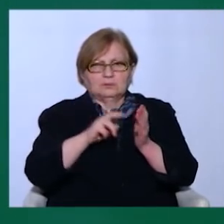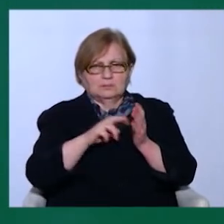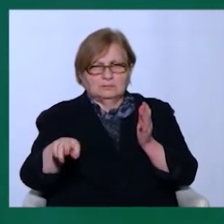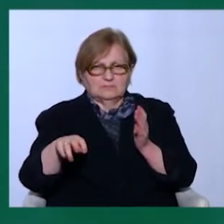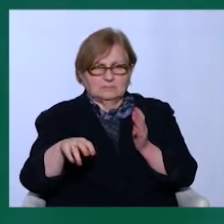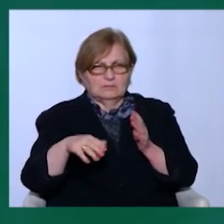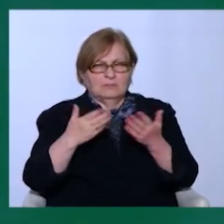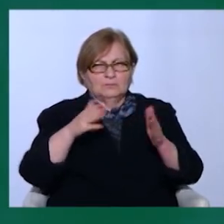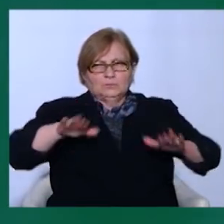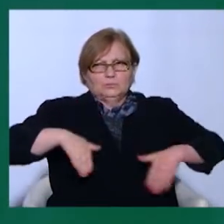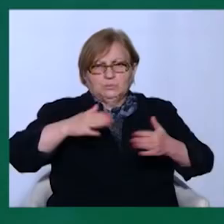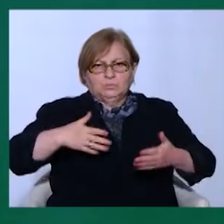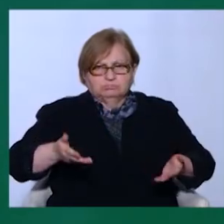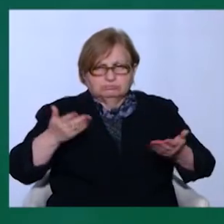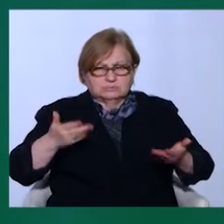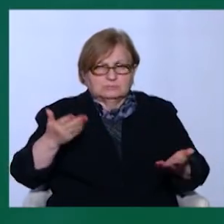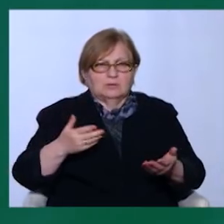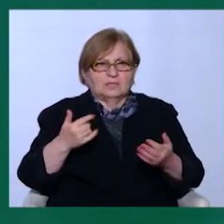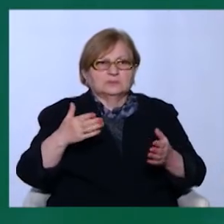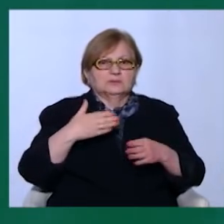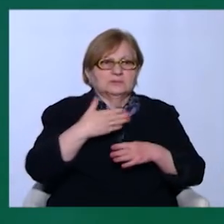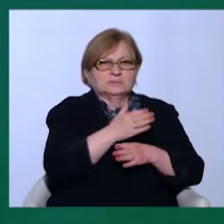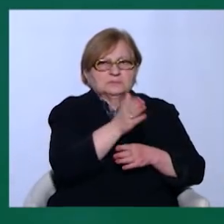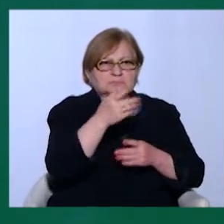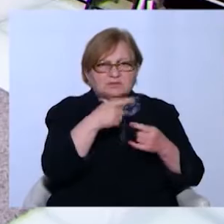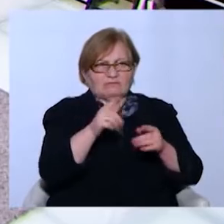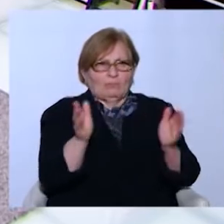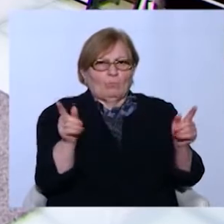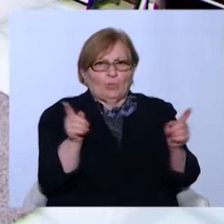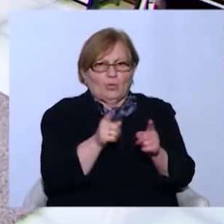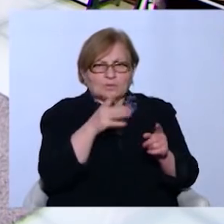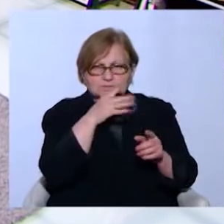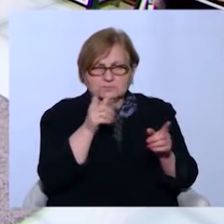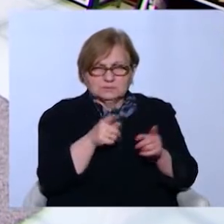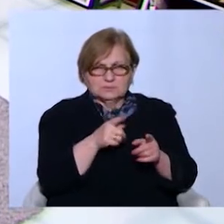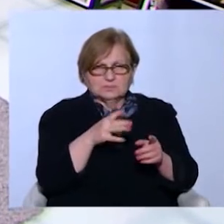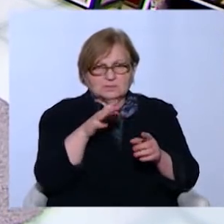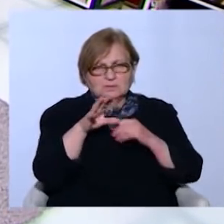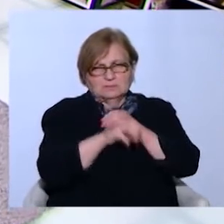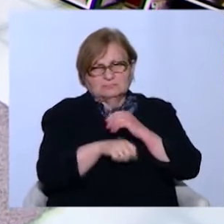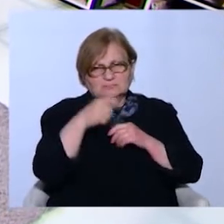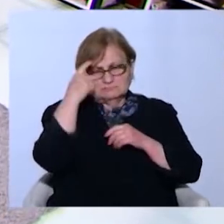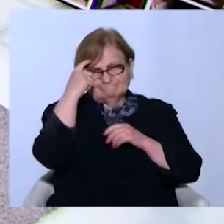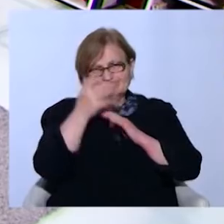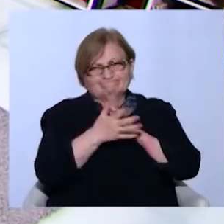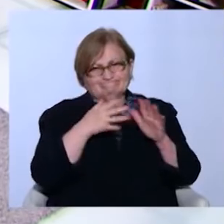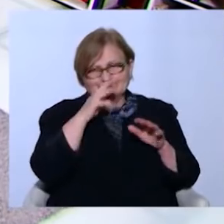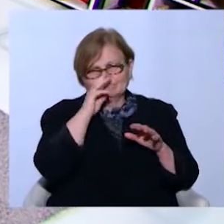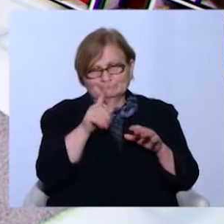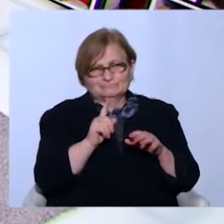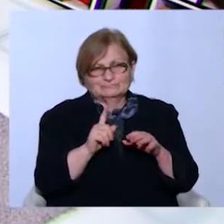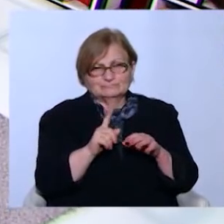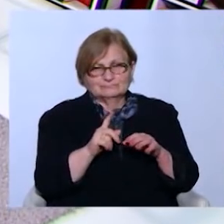ცარიელი გამოფრინდა, ან სხვა გზით წამოვიდა. რაღაც აი ასეთ რაღაცებზე ვფიქრობდი და ბოლოს მივხვდი რაში იყო